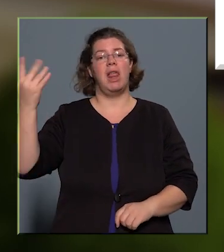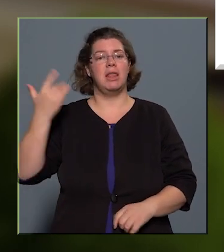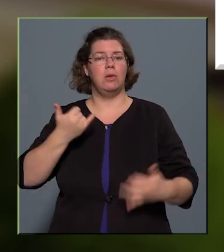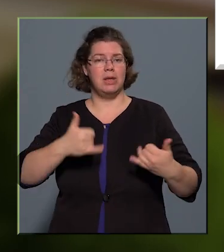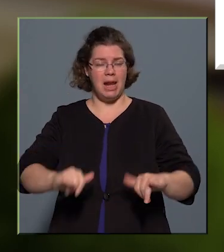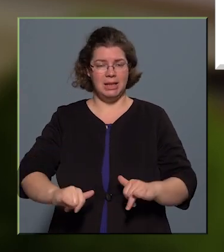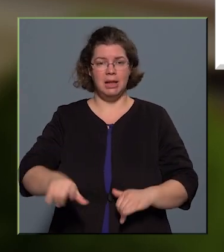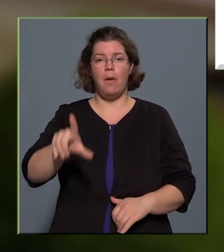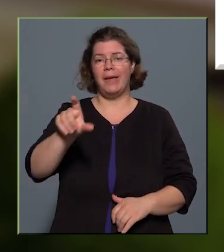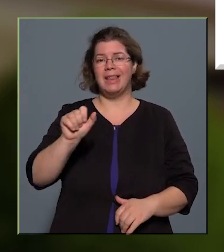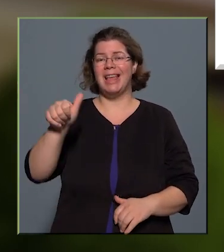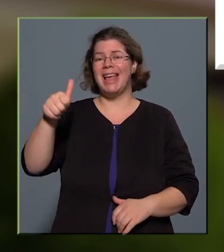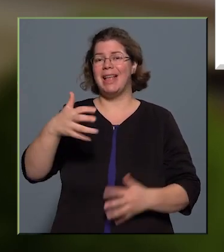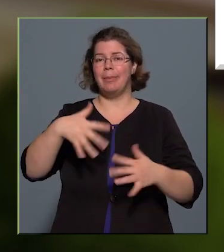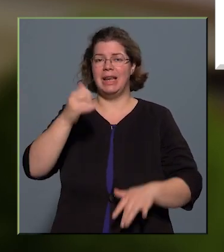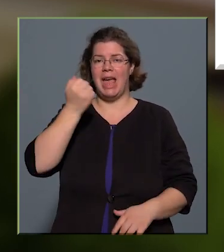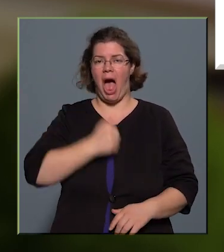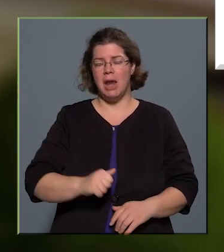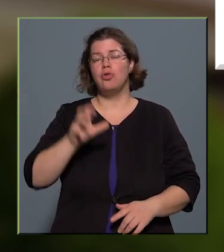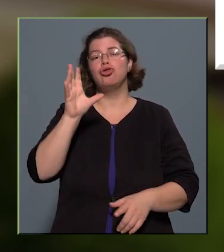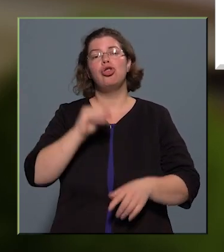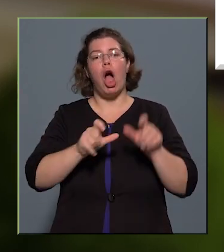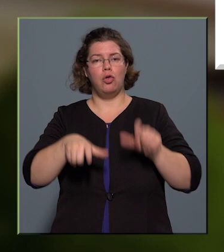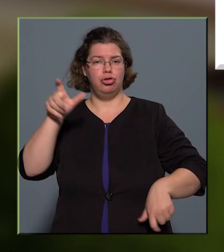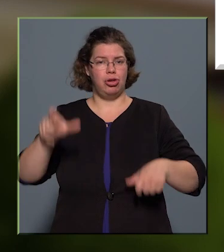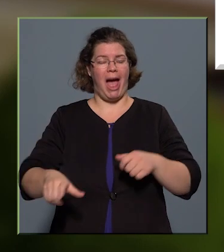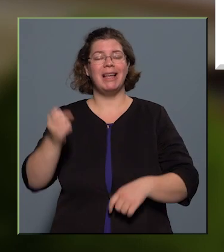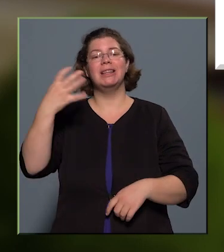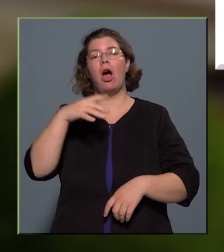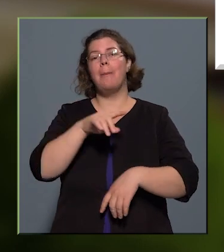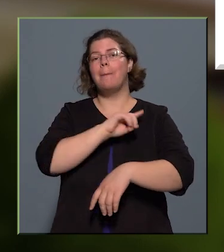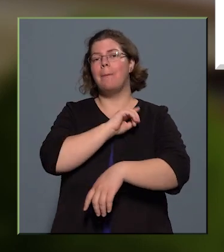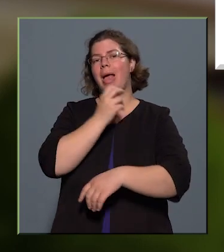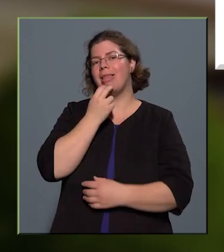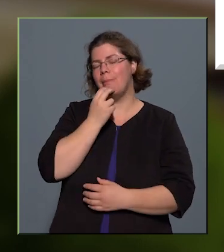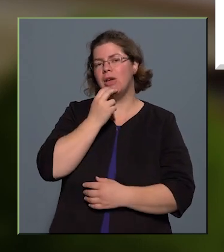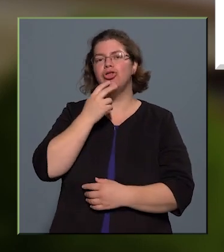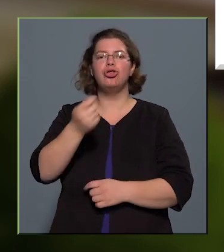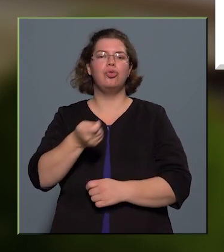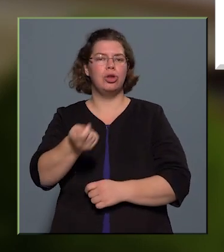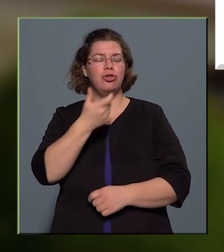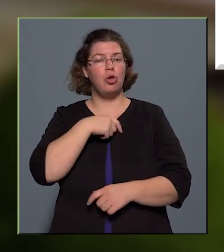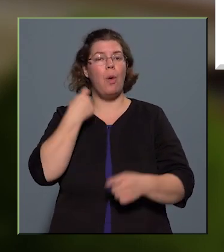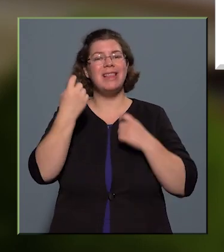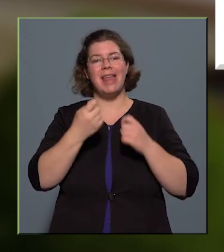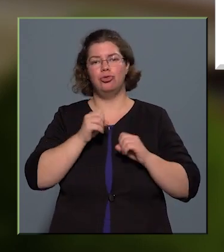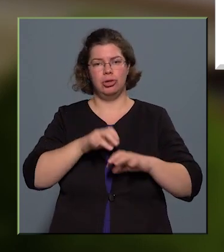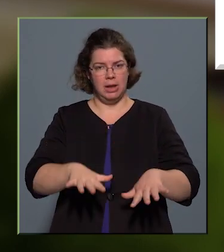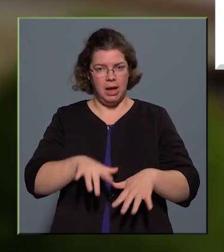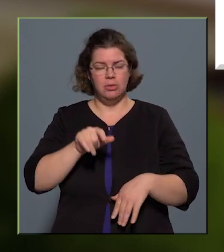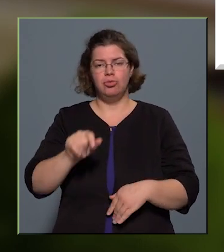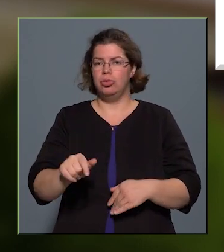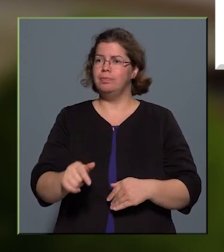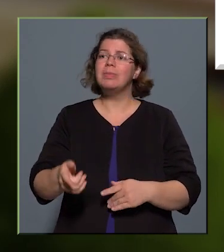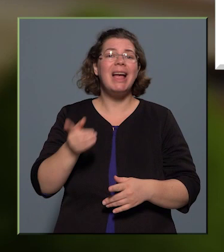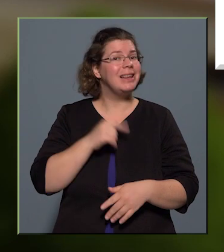elindított 201 milliárdos lakossági napelemes és fűtéskorszerűsítési pályázatot, azaz nem hirdeti meg a